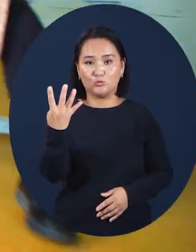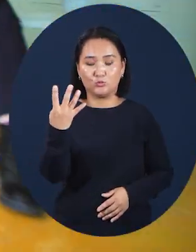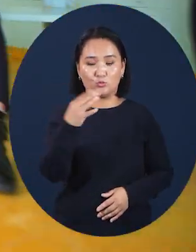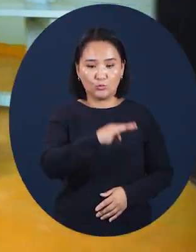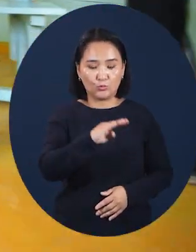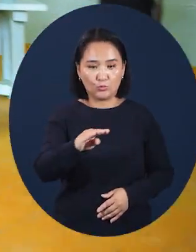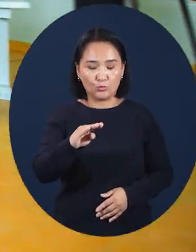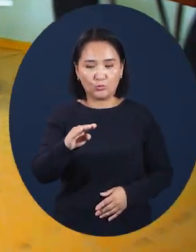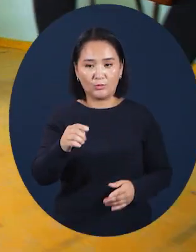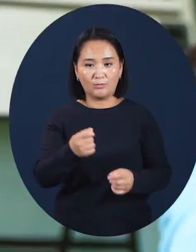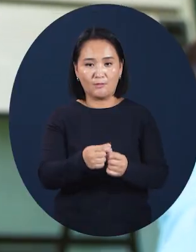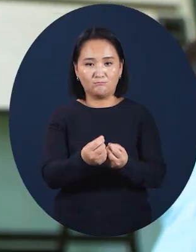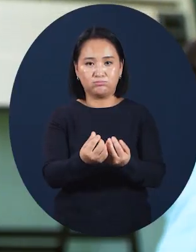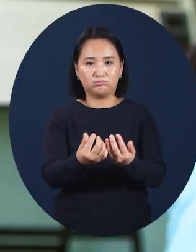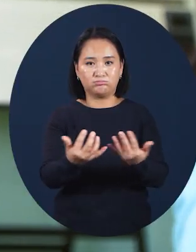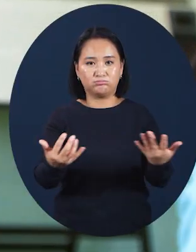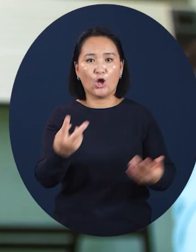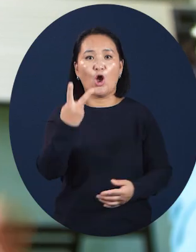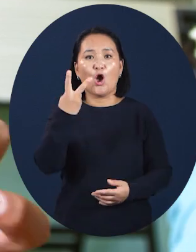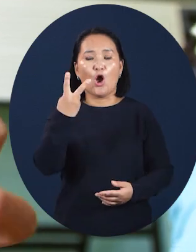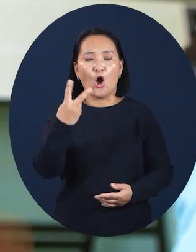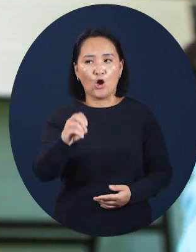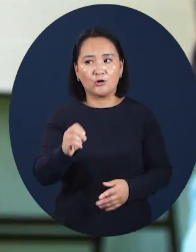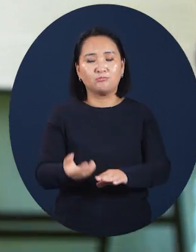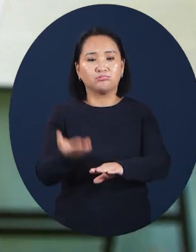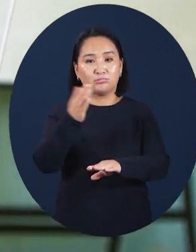хүүхд болоод өргөжчихсэн.